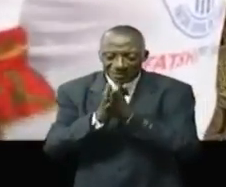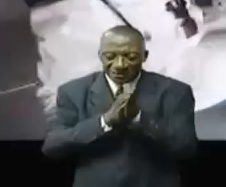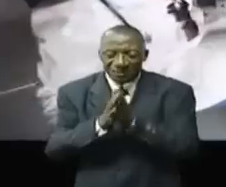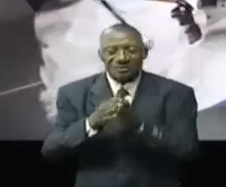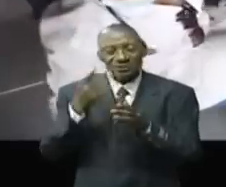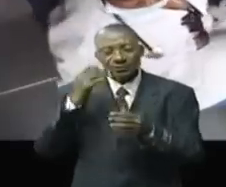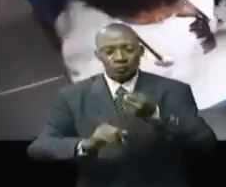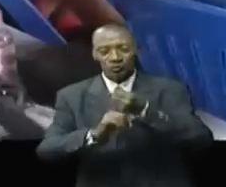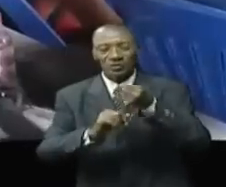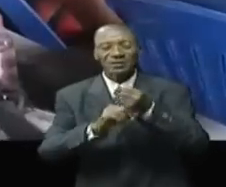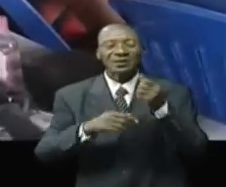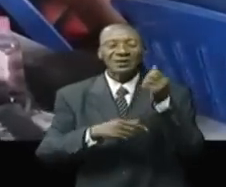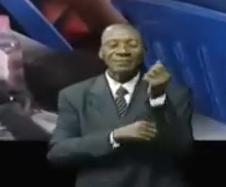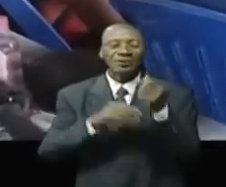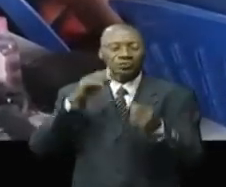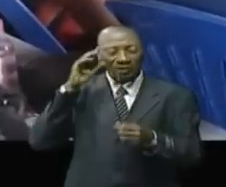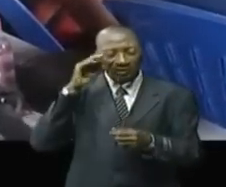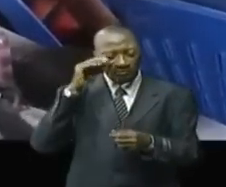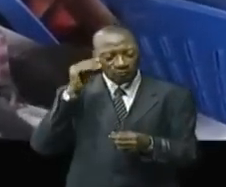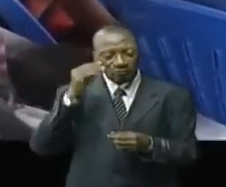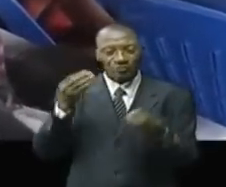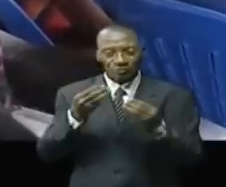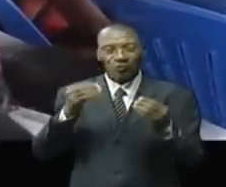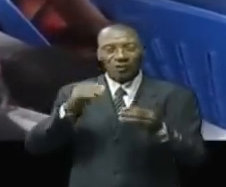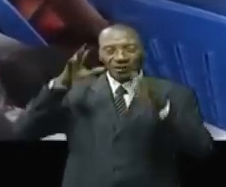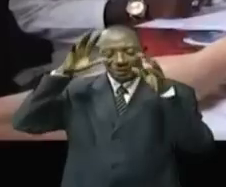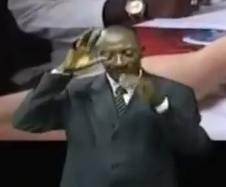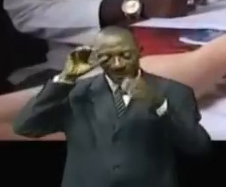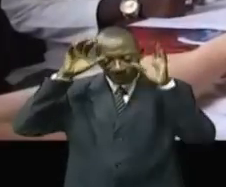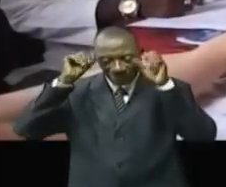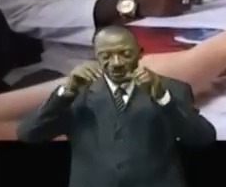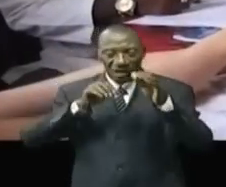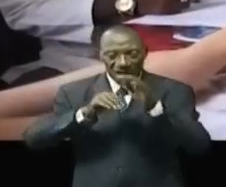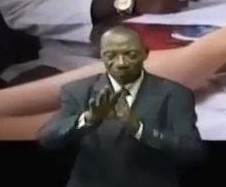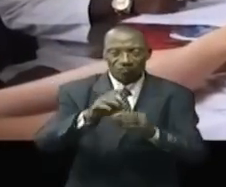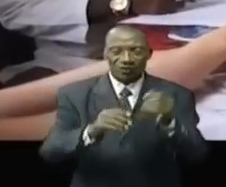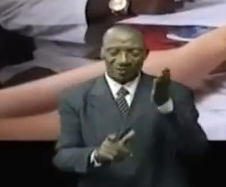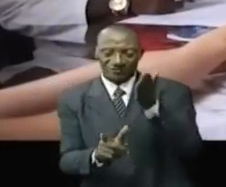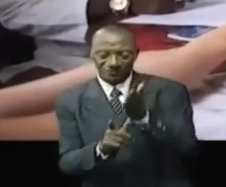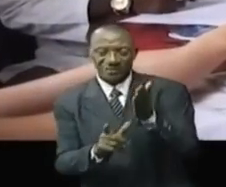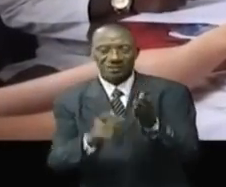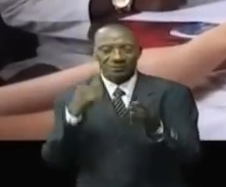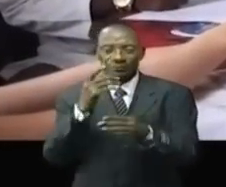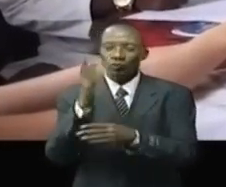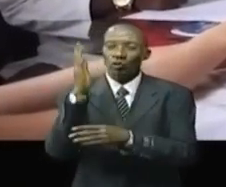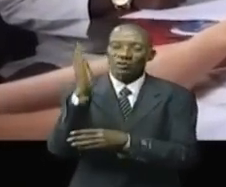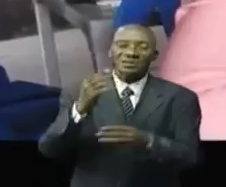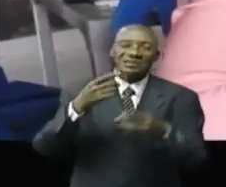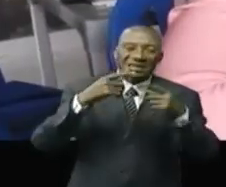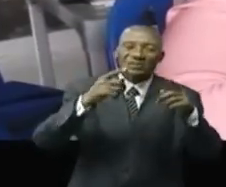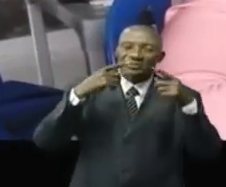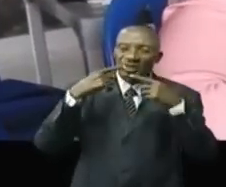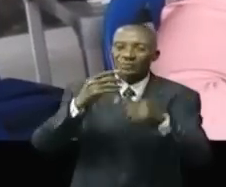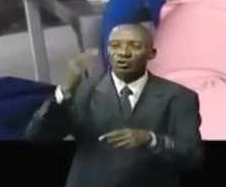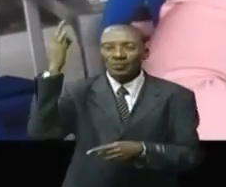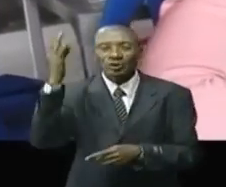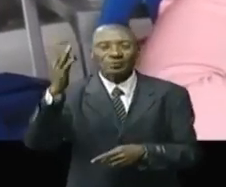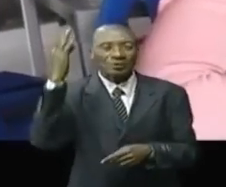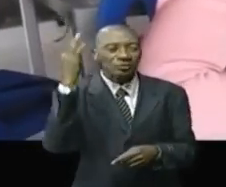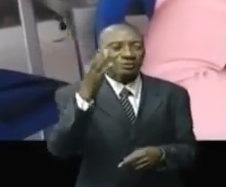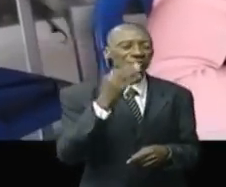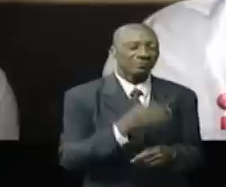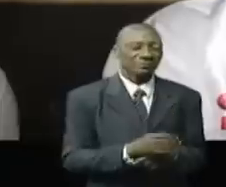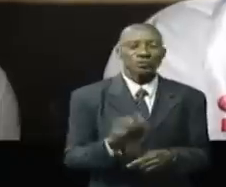Bomandeke, les albinos sont des personnes qui ont toutes les valeurs et tous les droits comme tout le monde. Ils méritent donc